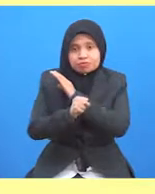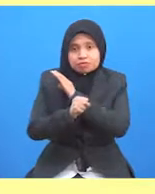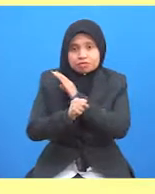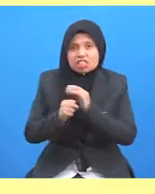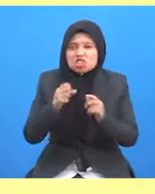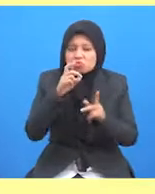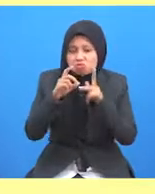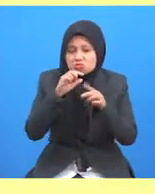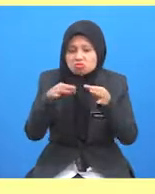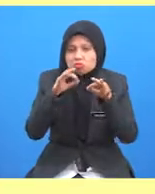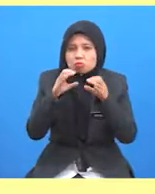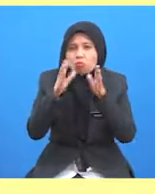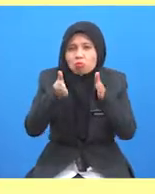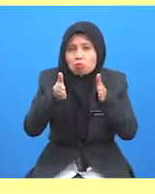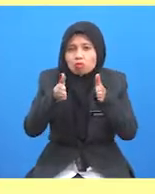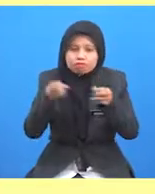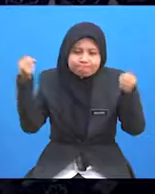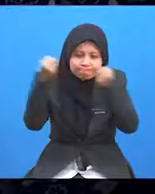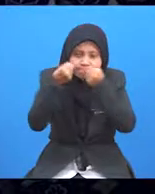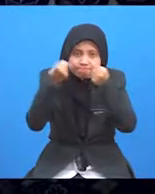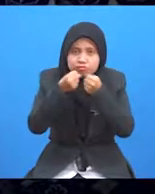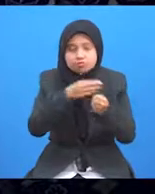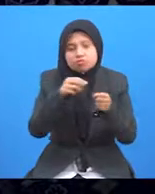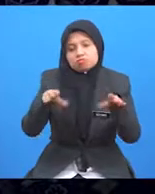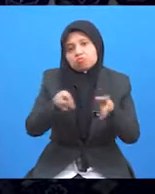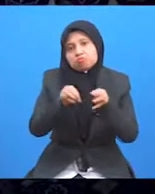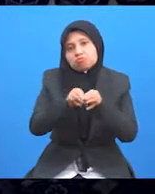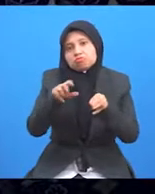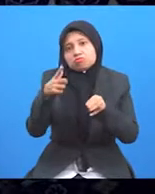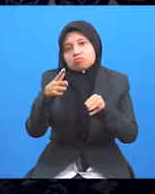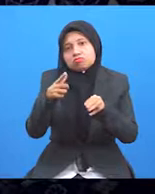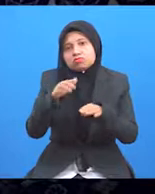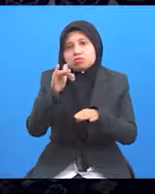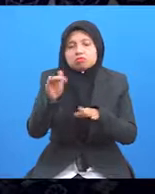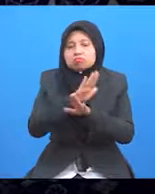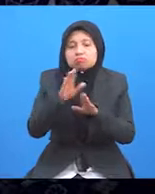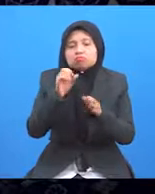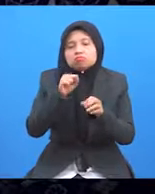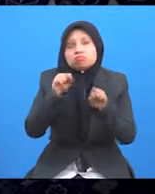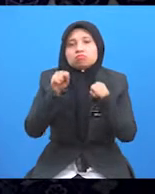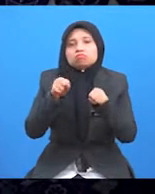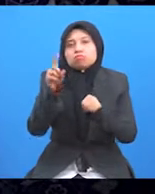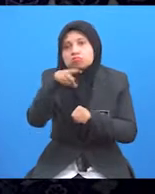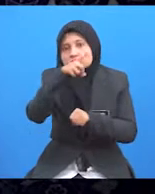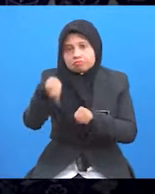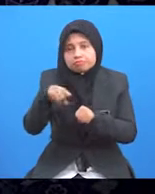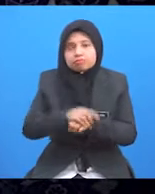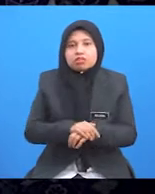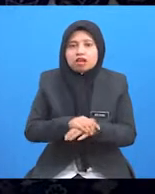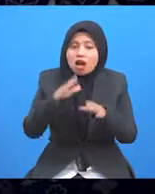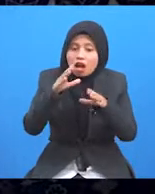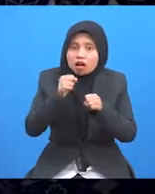macam-macam lagi perkara negatif. Dapat kita simpulkan bahawa perkara yang